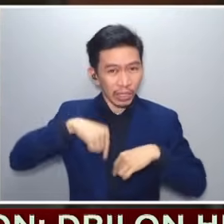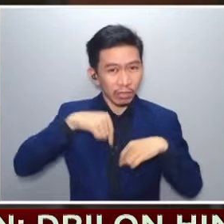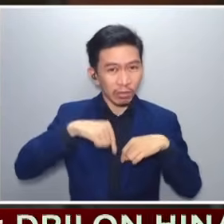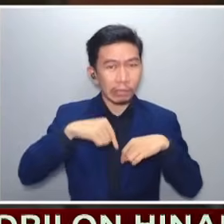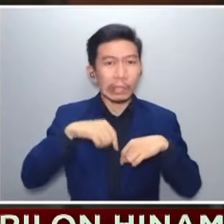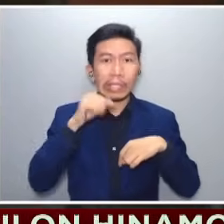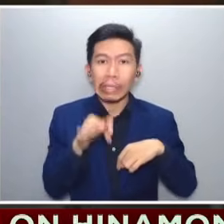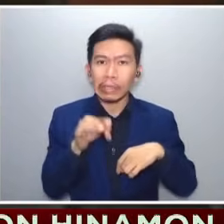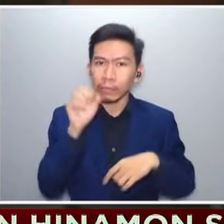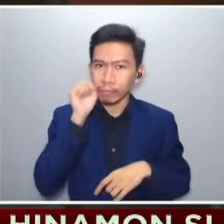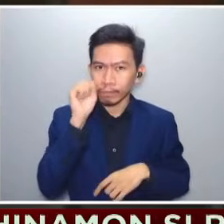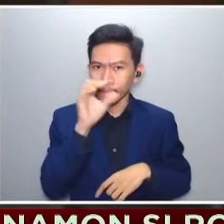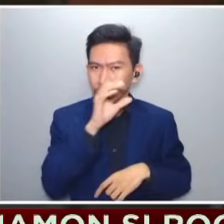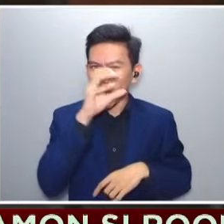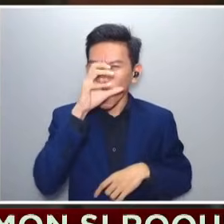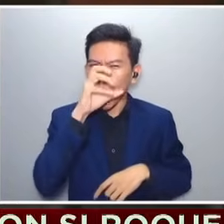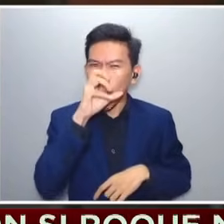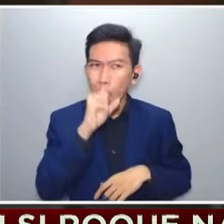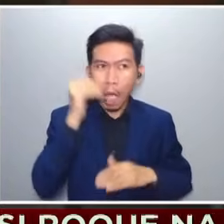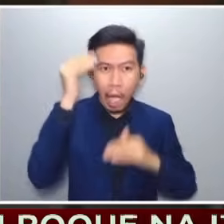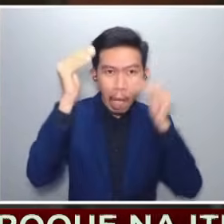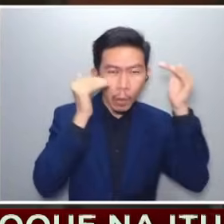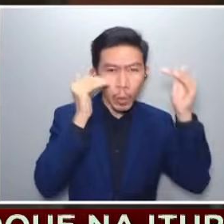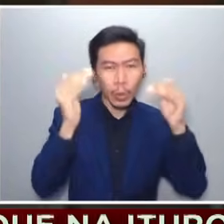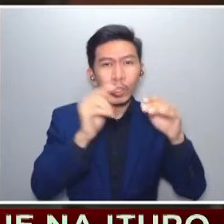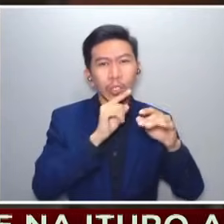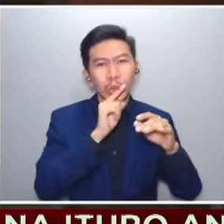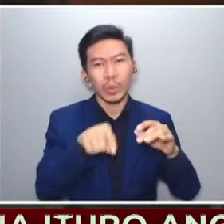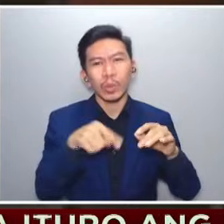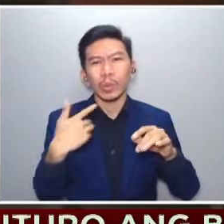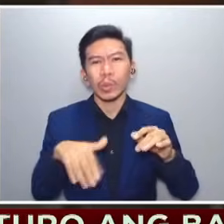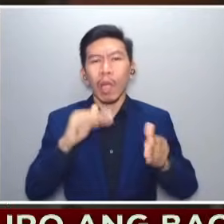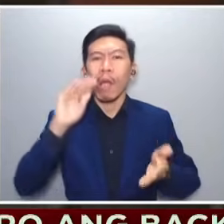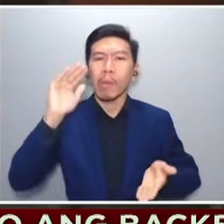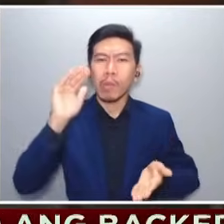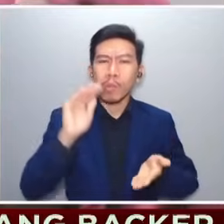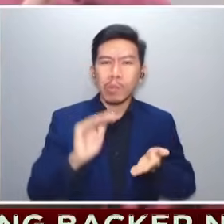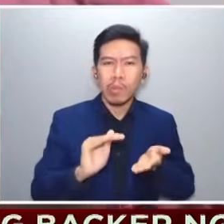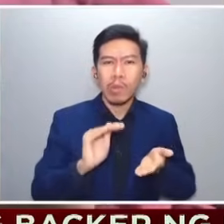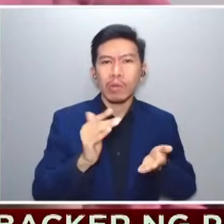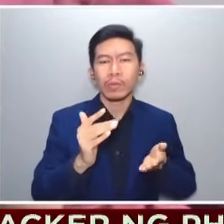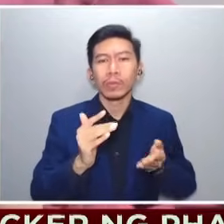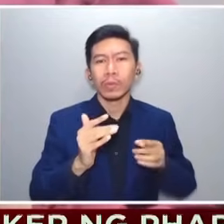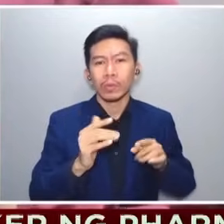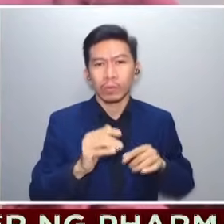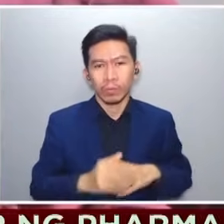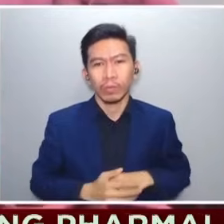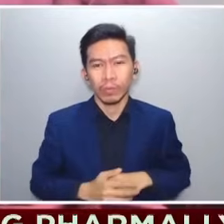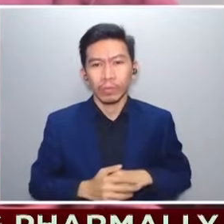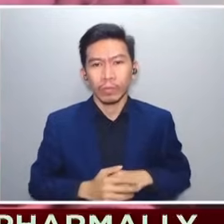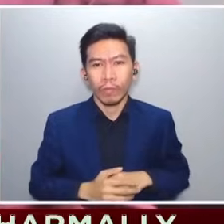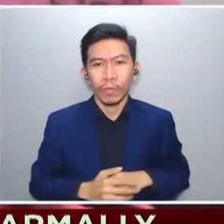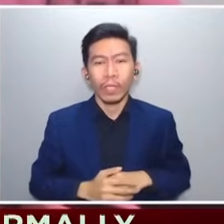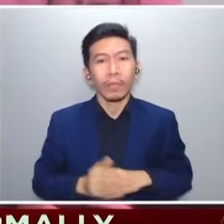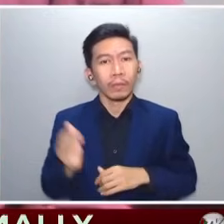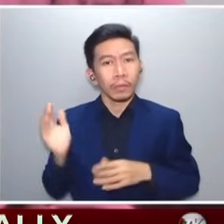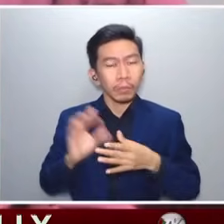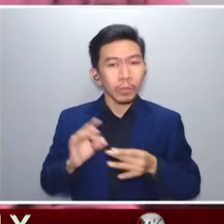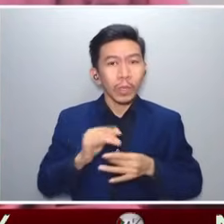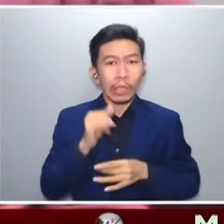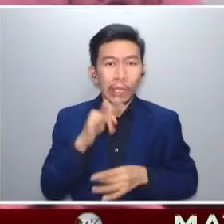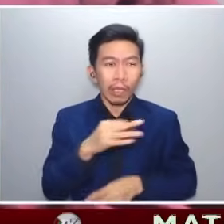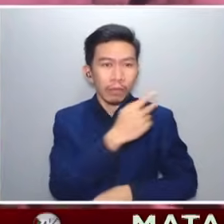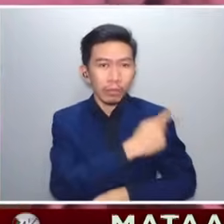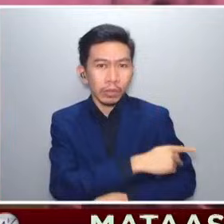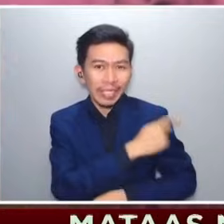citizen and adult, mabilis lang po talaga mag-desaturate yung lagay nila. Pag meron kaming pasyenteng biglang nahirapang huminga